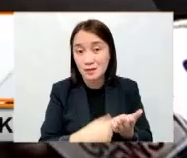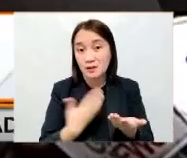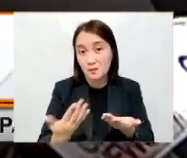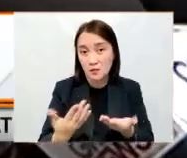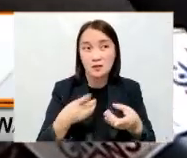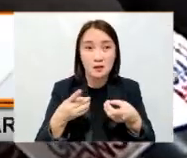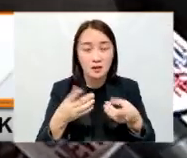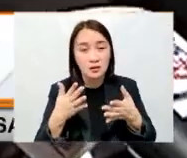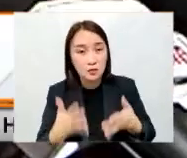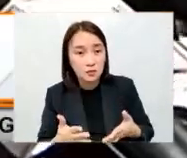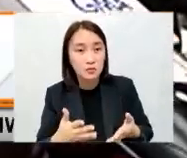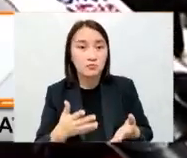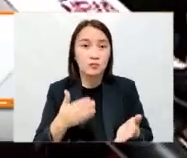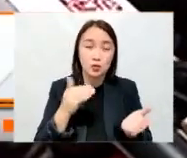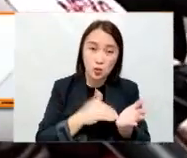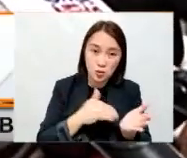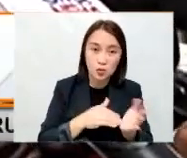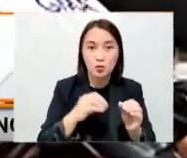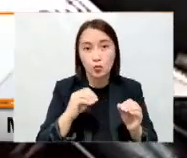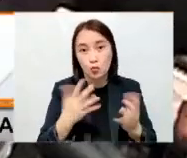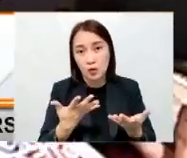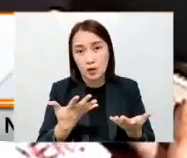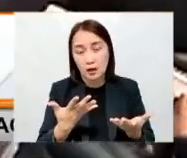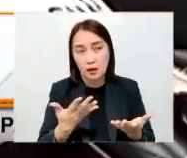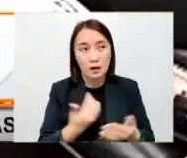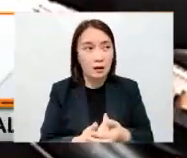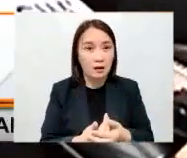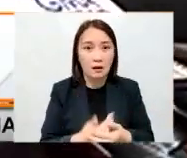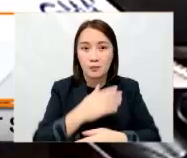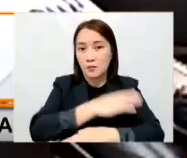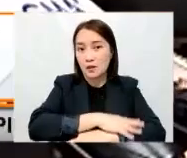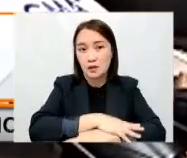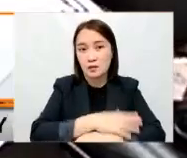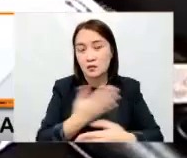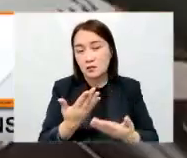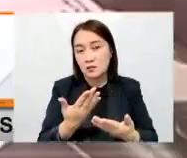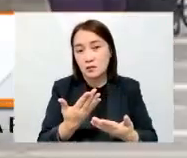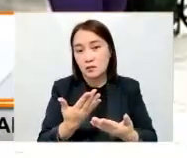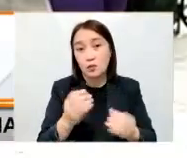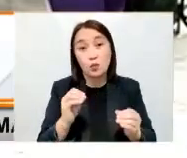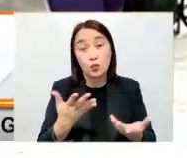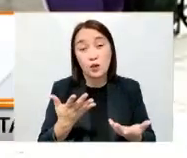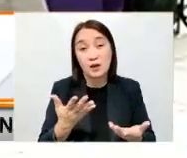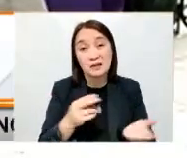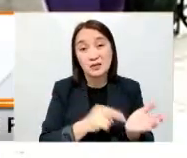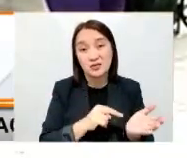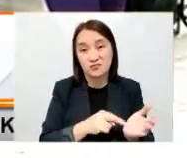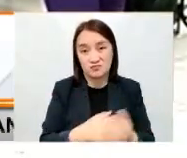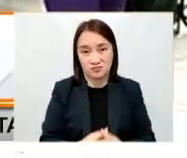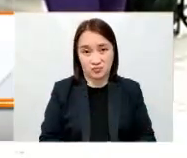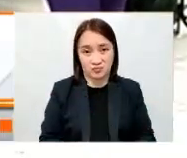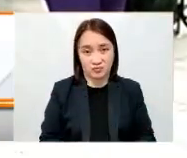because walang ward beds. And walang ward beds, bakit walang ward beds? Sabi nila, wala kasing nurses. Sa ngayon,